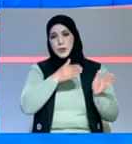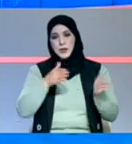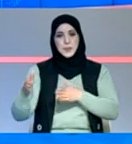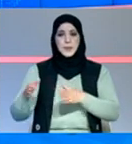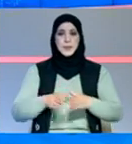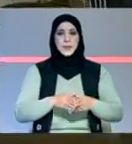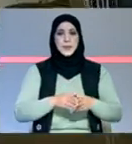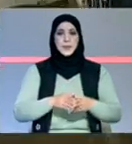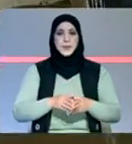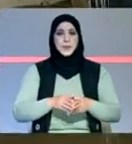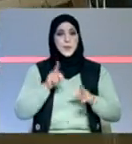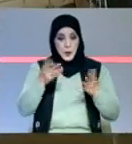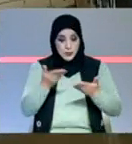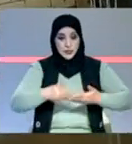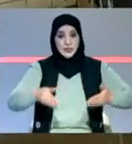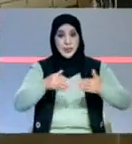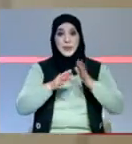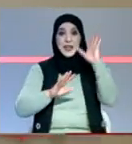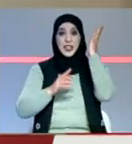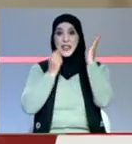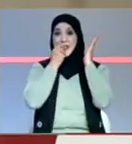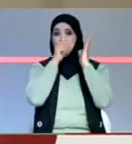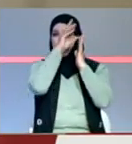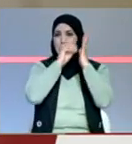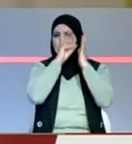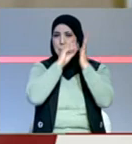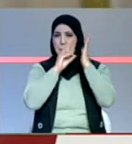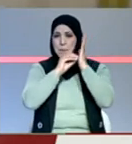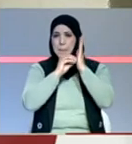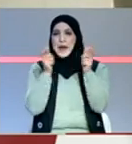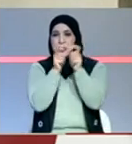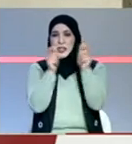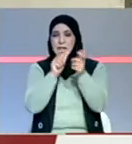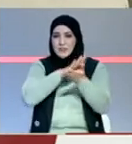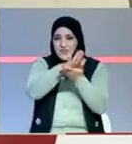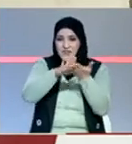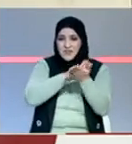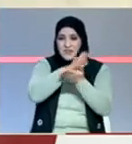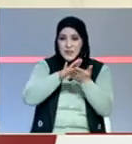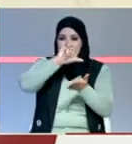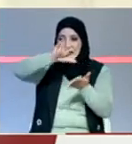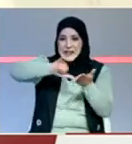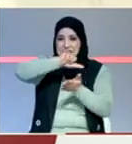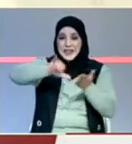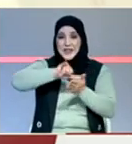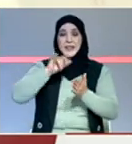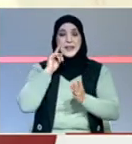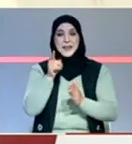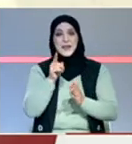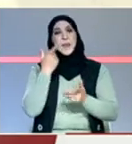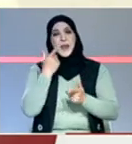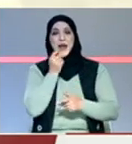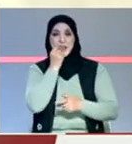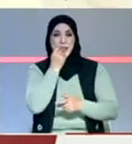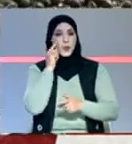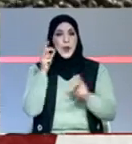بدأ منذ نحو الشهر موسم جني الزيتون، تبدأ معه المعاصر ببيع منتوجها للعموم وسط توقعات الديوان الوطني للزيت